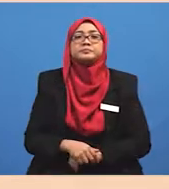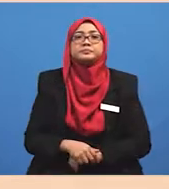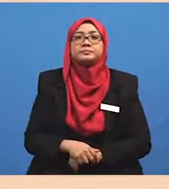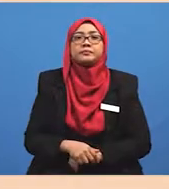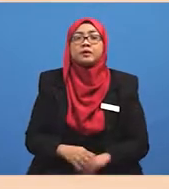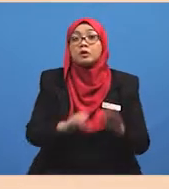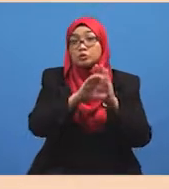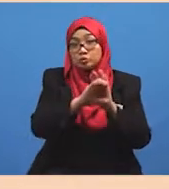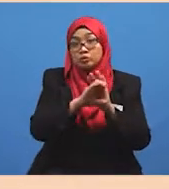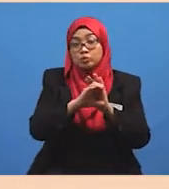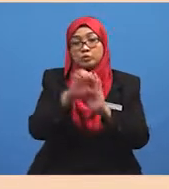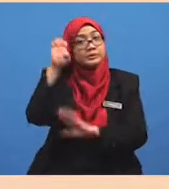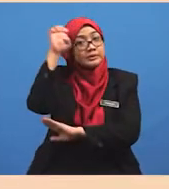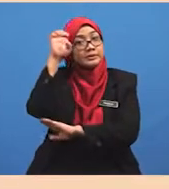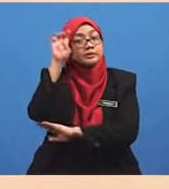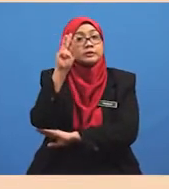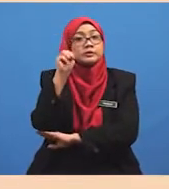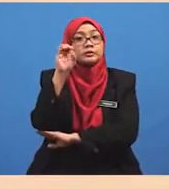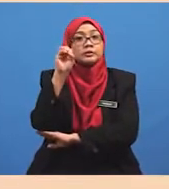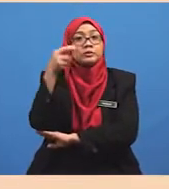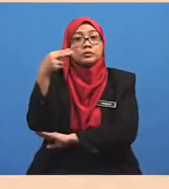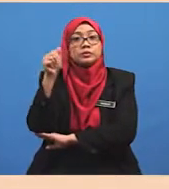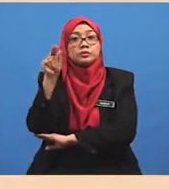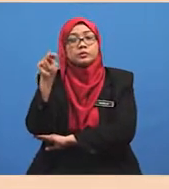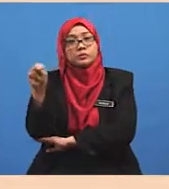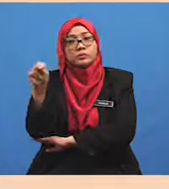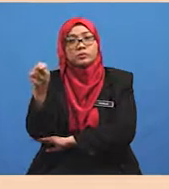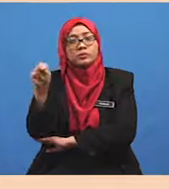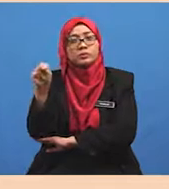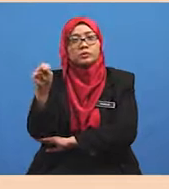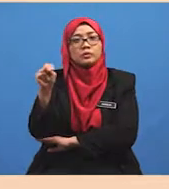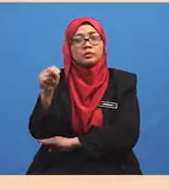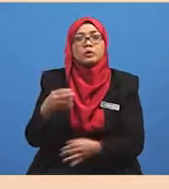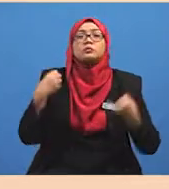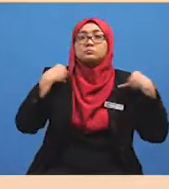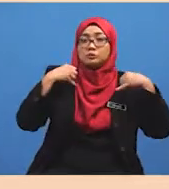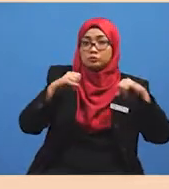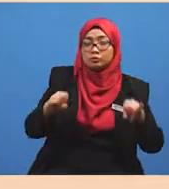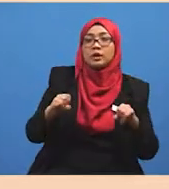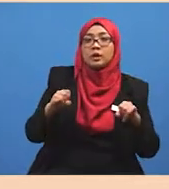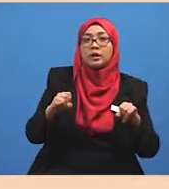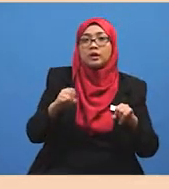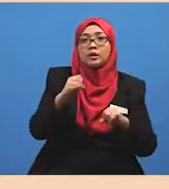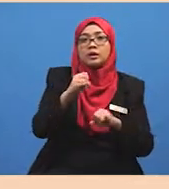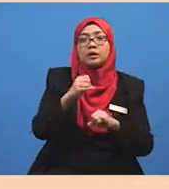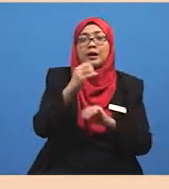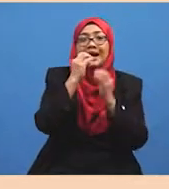Ajib mohon azab seorang pengeluaqan keripik ubi dan sang